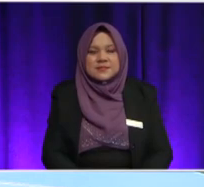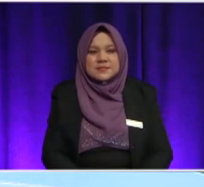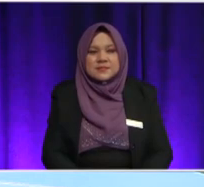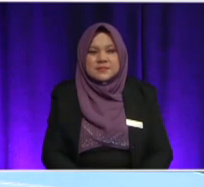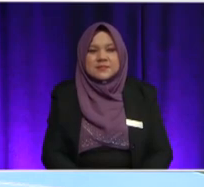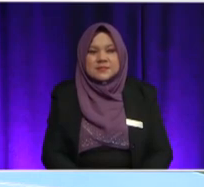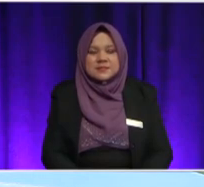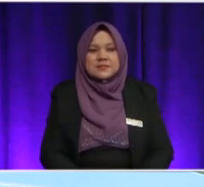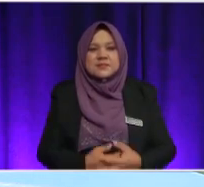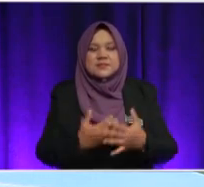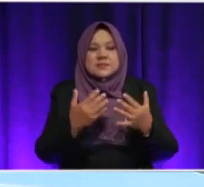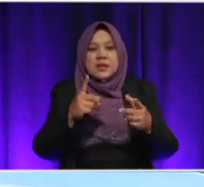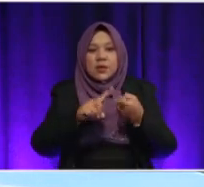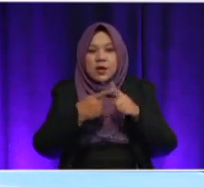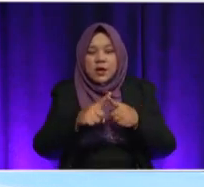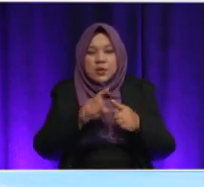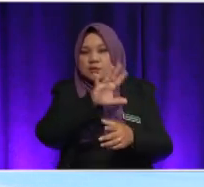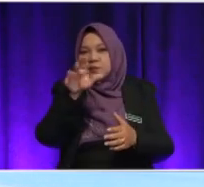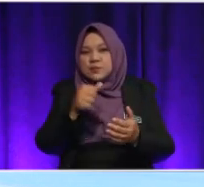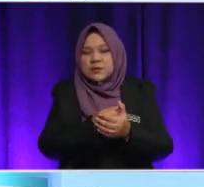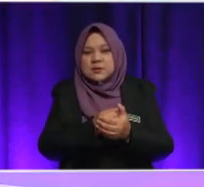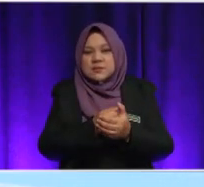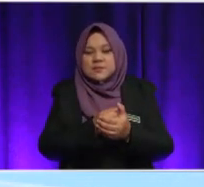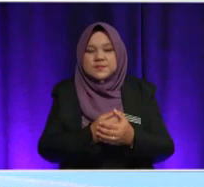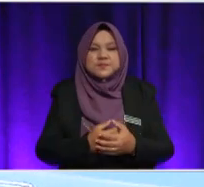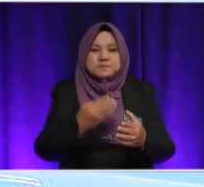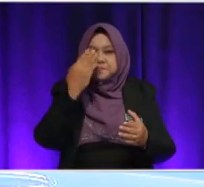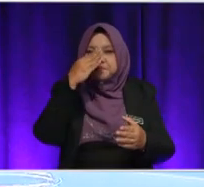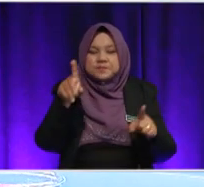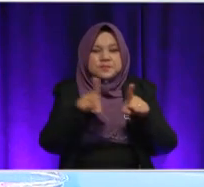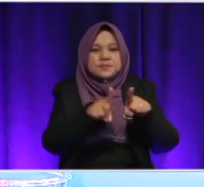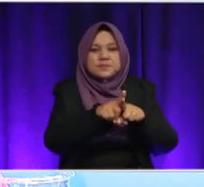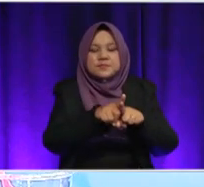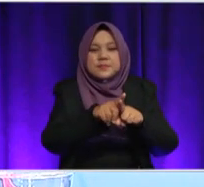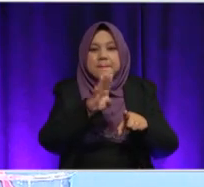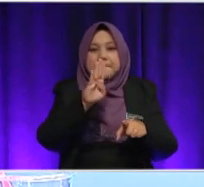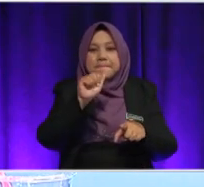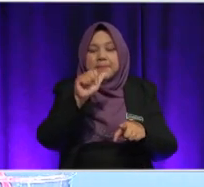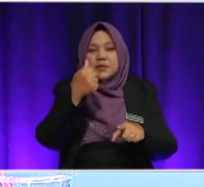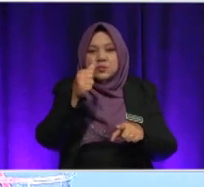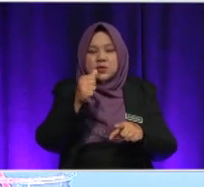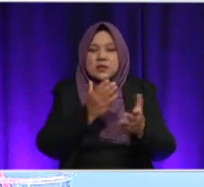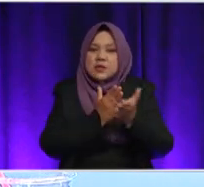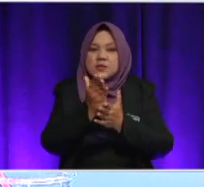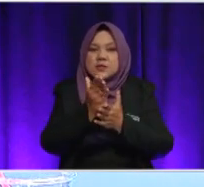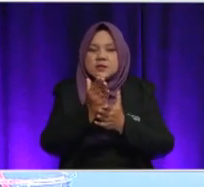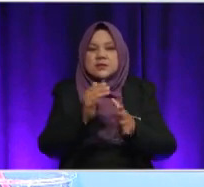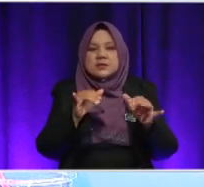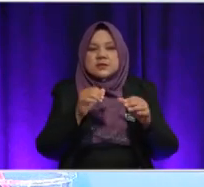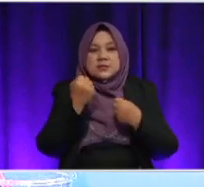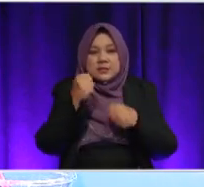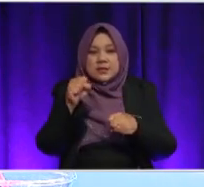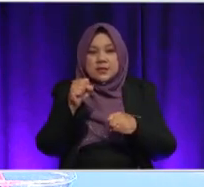bijak jadi kepada kawan-kawan semua kalau bijak bersama-sama dalam bab 10 perbuatan ini Teruskan Setia menonton